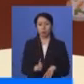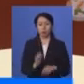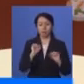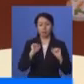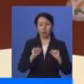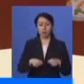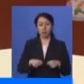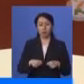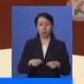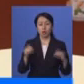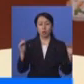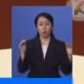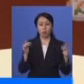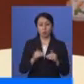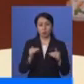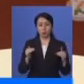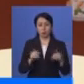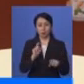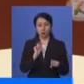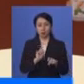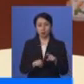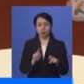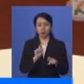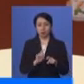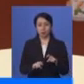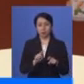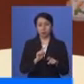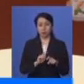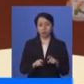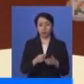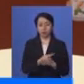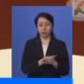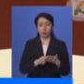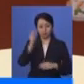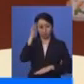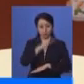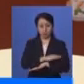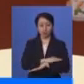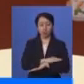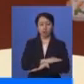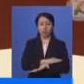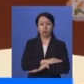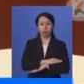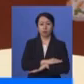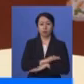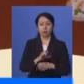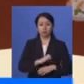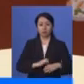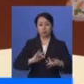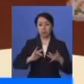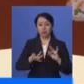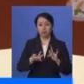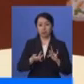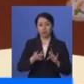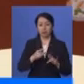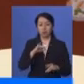возможность у наших студентов просматривать записанные занятия на стриминговых площадках и интернет страницах